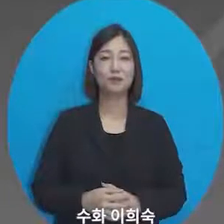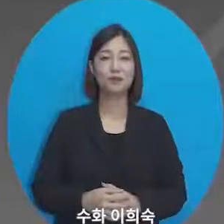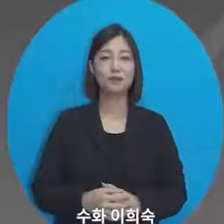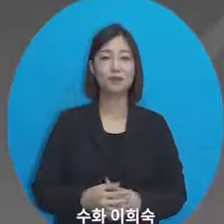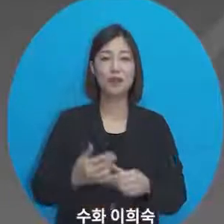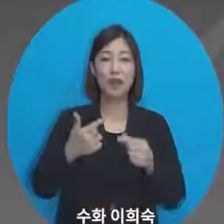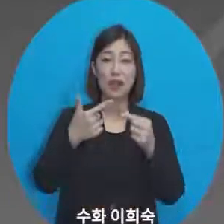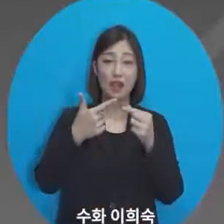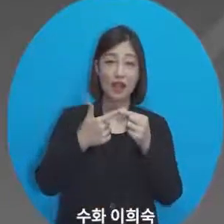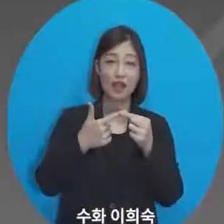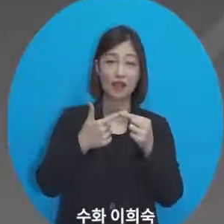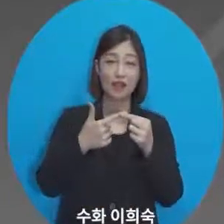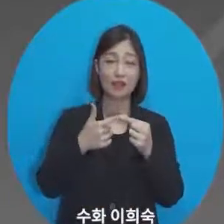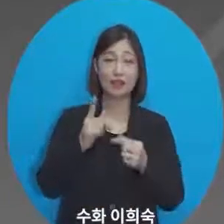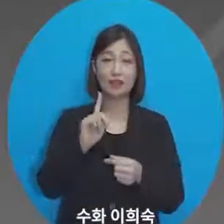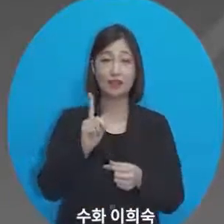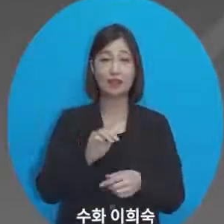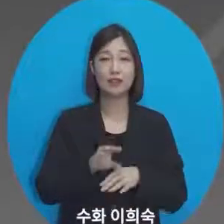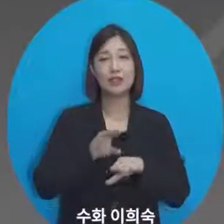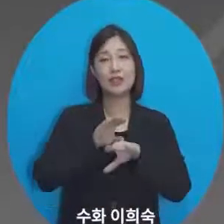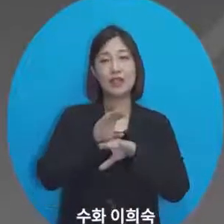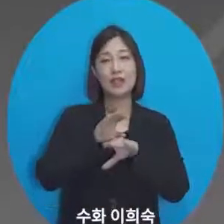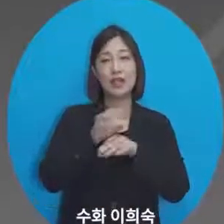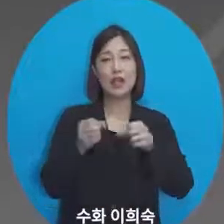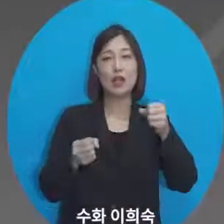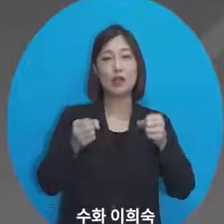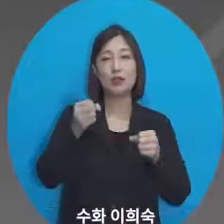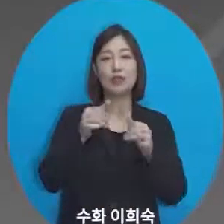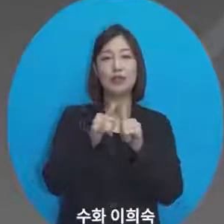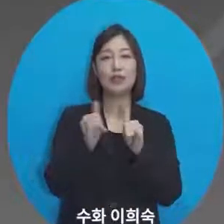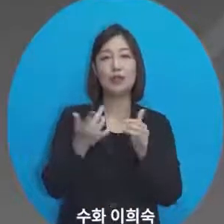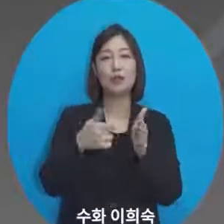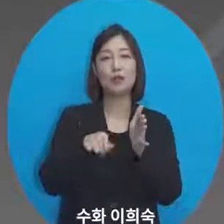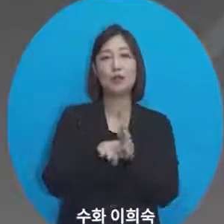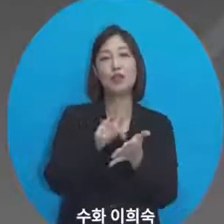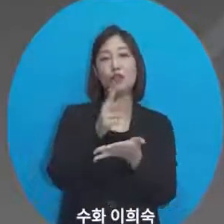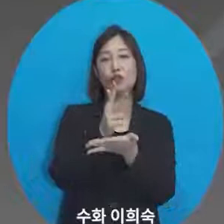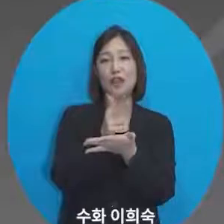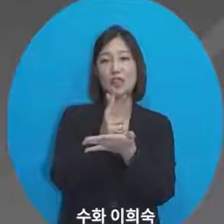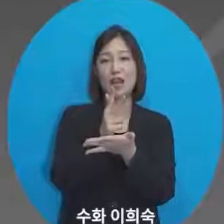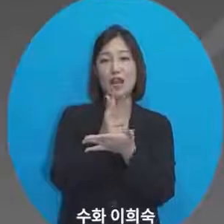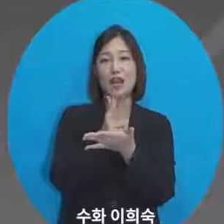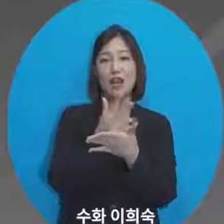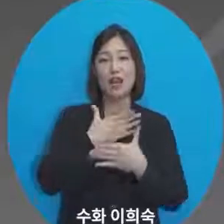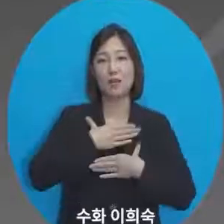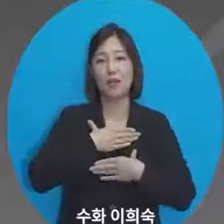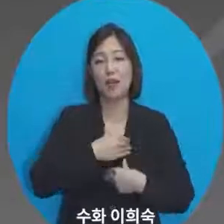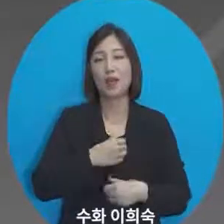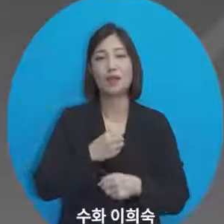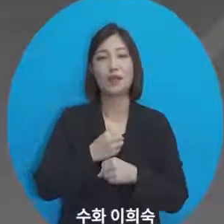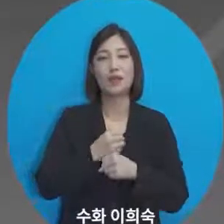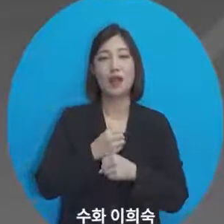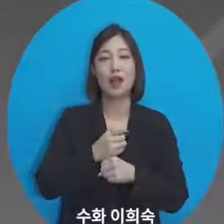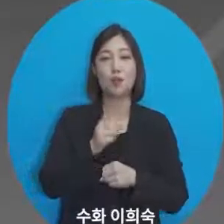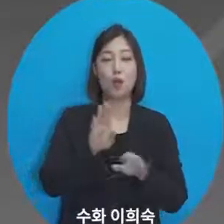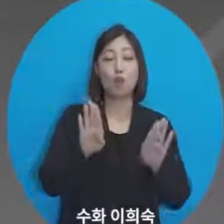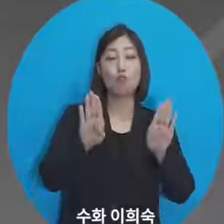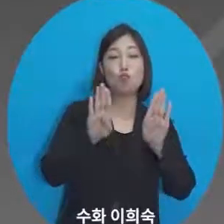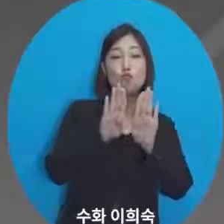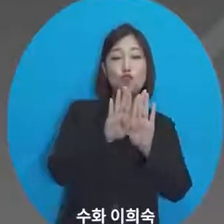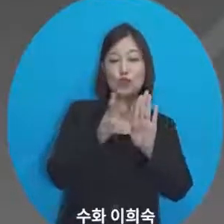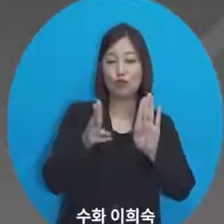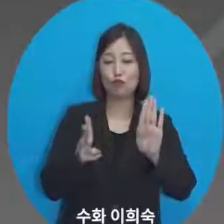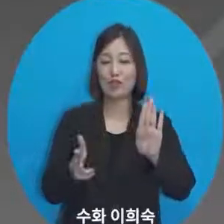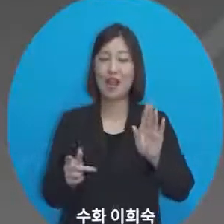그리고 6번째는 자가용 이용자를 위한 주차장 같은 경우에는 마찬가지로 출입구와 가장 가까운